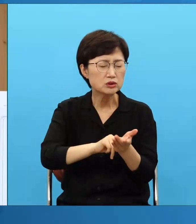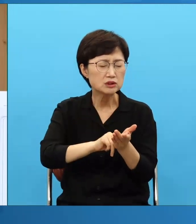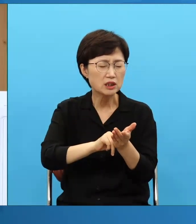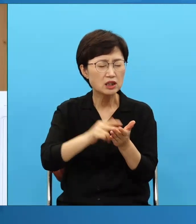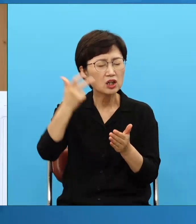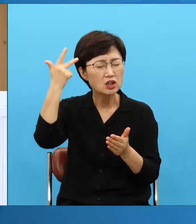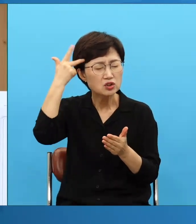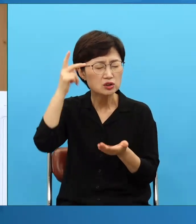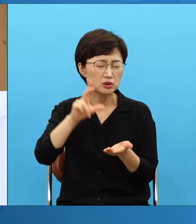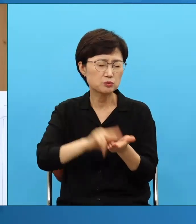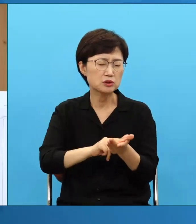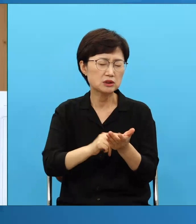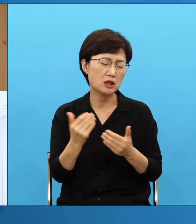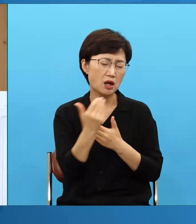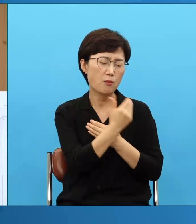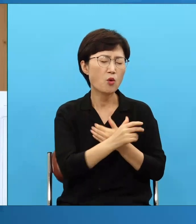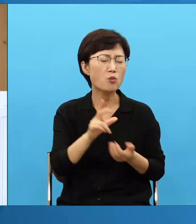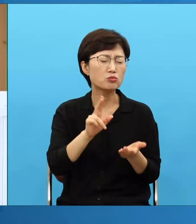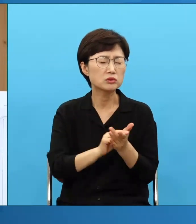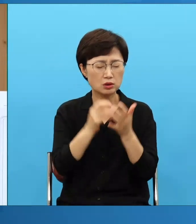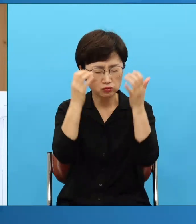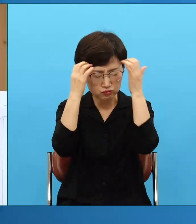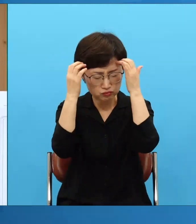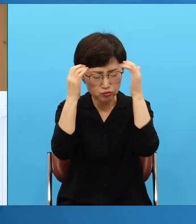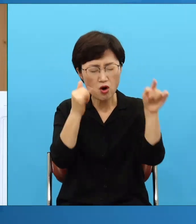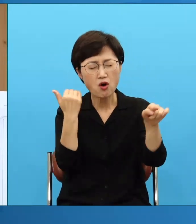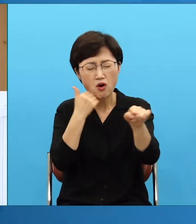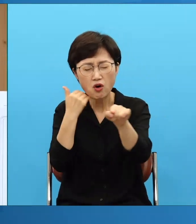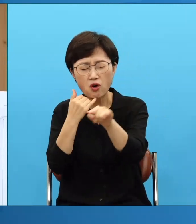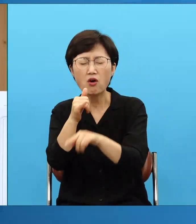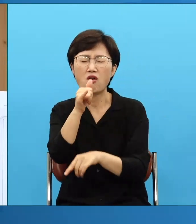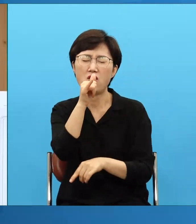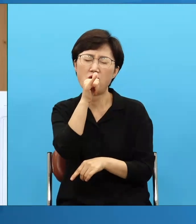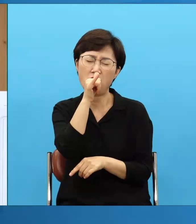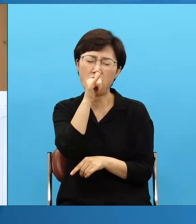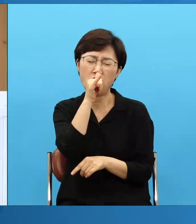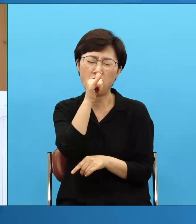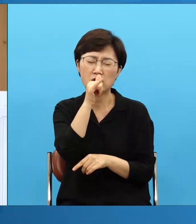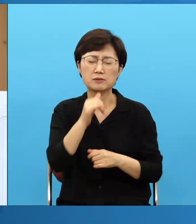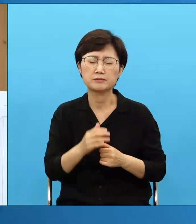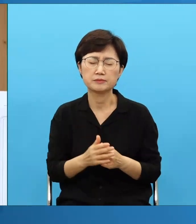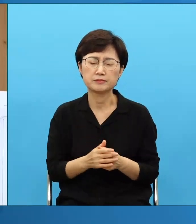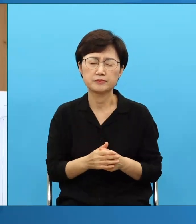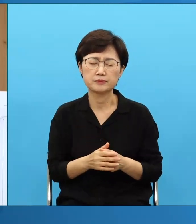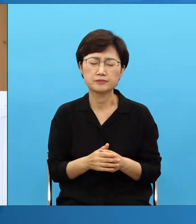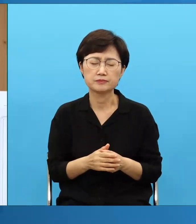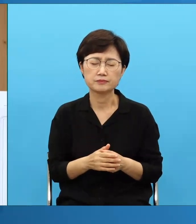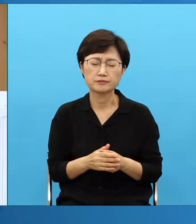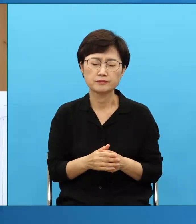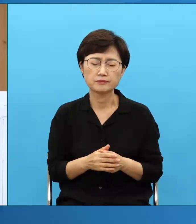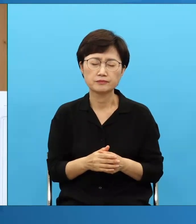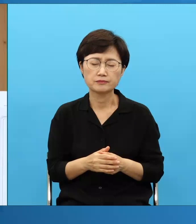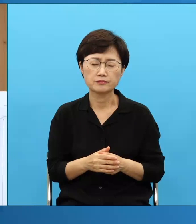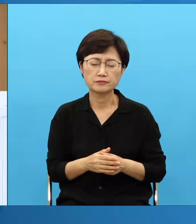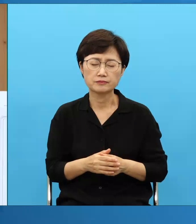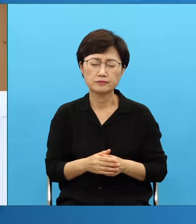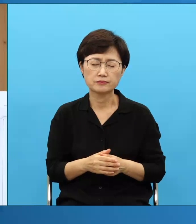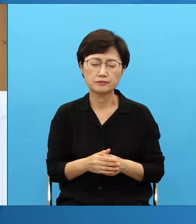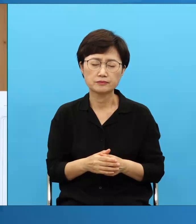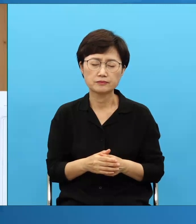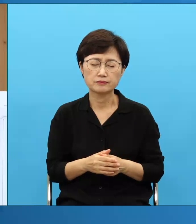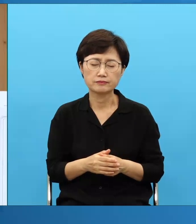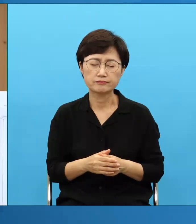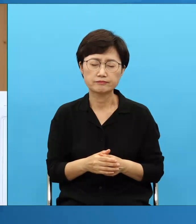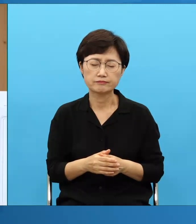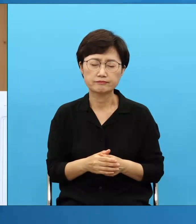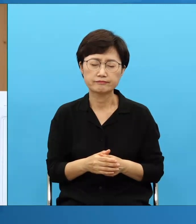있습니다. How, Almighty Heavenly Father, among your people who are attending today's worship service, there are those who are suffering from physical and spiritual diseases and financial